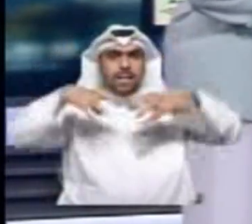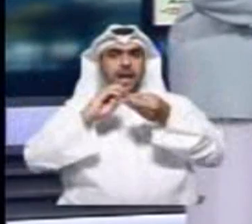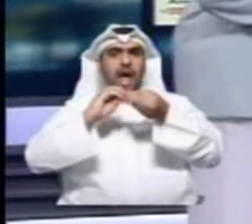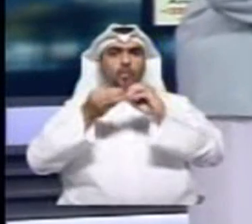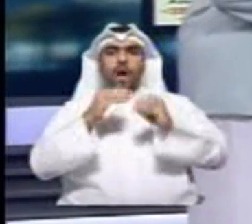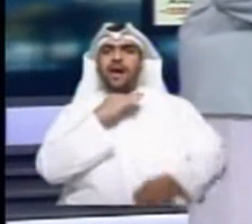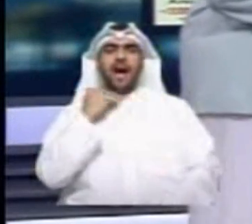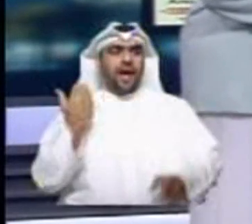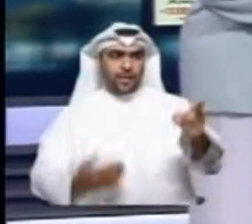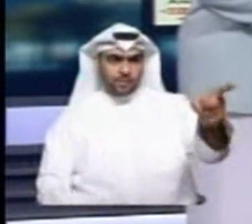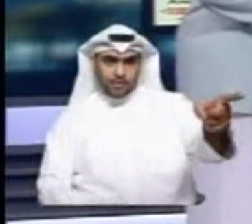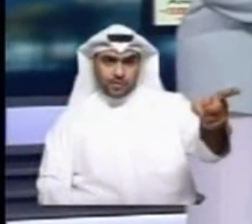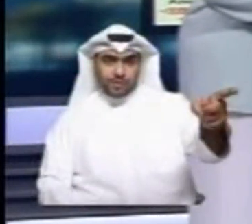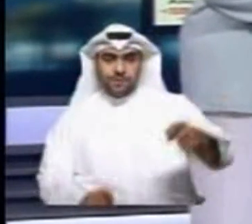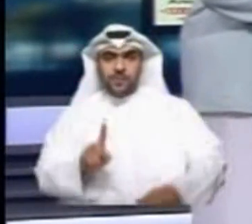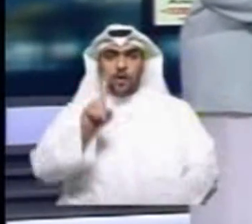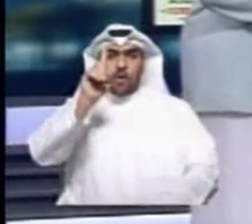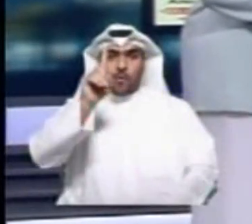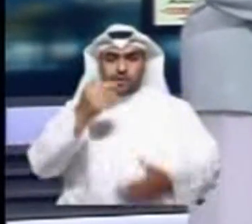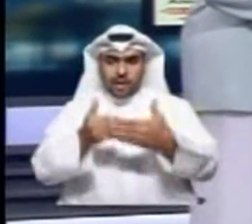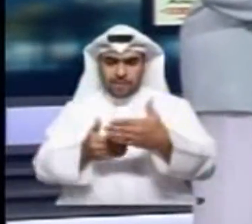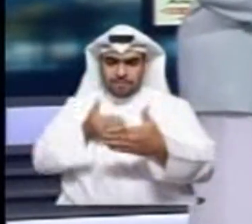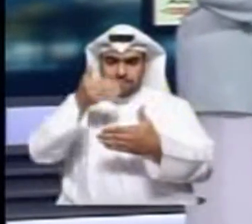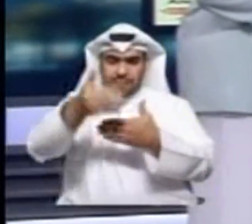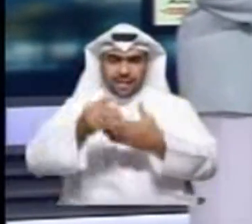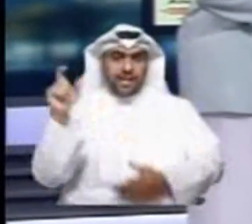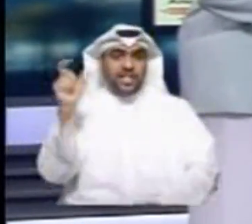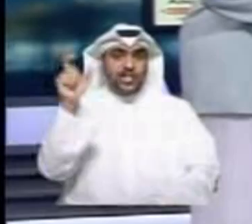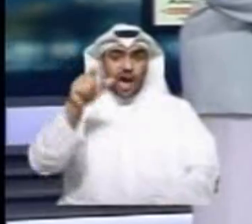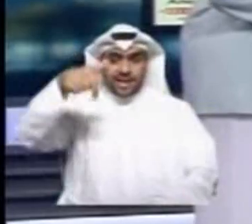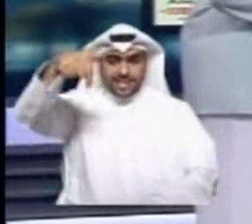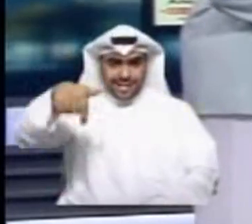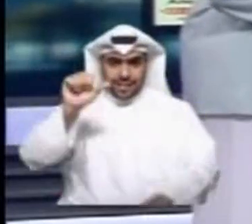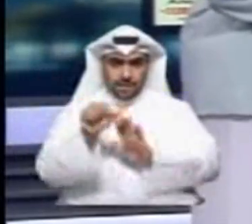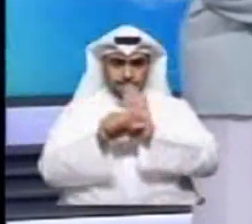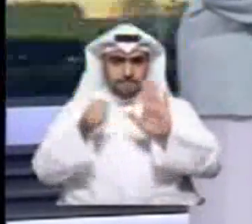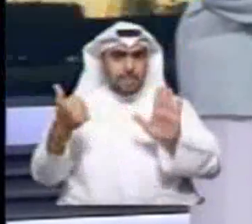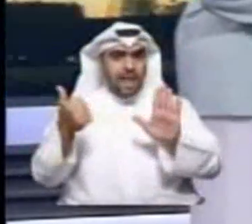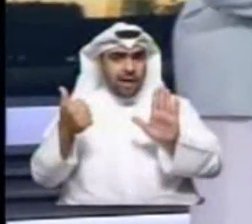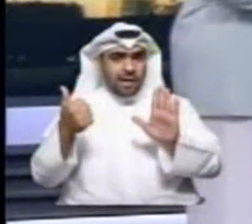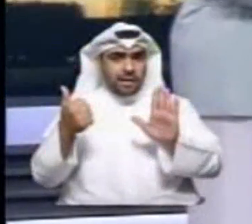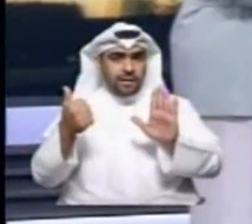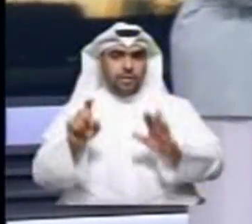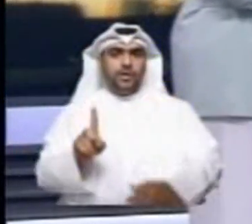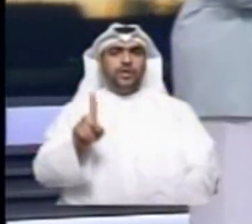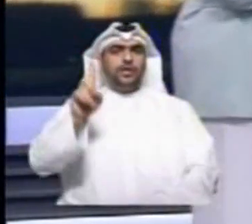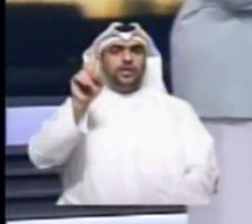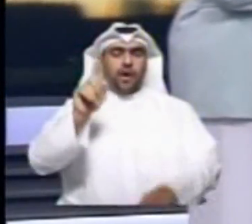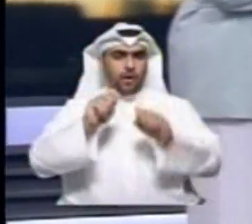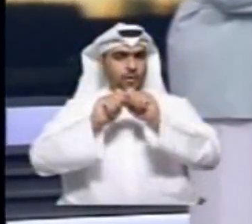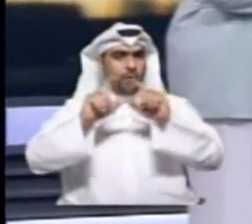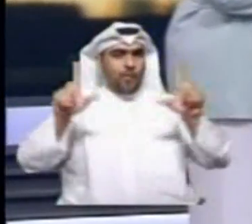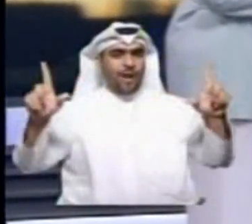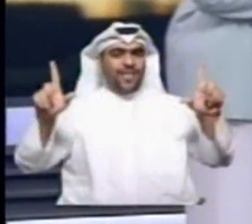يكون في امتداد لشهر رمضان إلى بداية شهر 6. إلى شهر 6. نعم. نعم. وشهر 6 طبعا شهر 6 أي شهر 6 يبين صيفنا